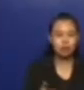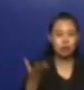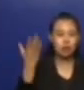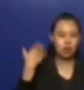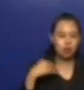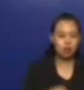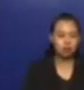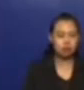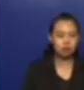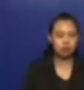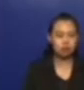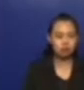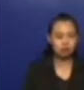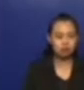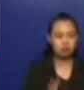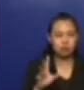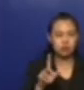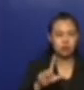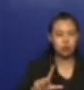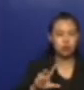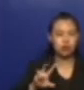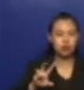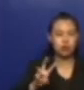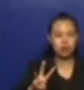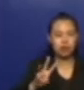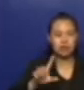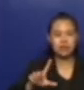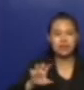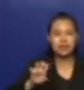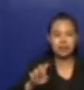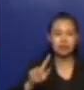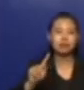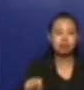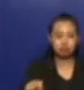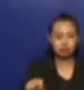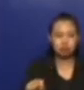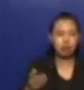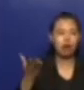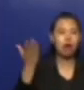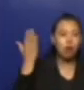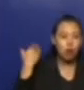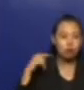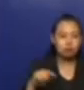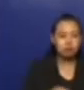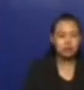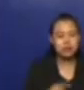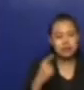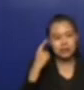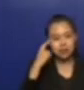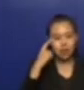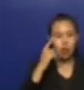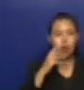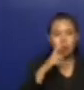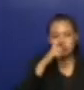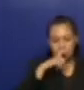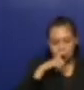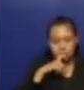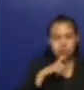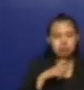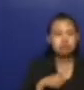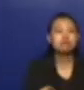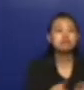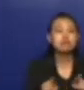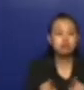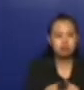งใจยุทธหรือพ่อใหญ่ของผมเนี่ยวันหนึ่งท่านคิดว่าเราคนไทยด้วยกันมาทำเรื่องปลองดองกัน